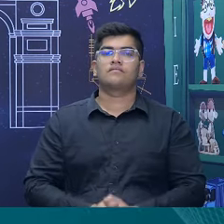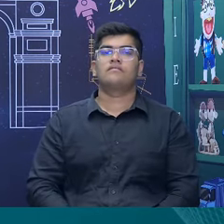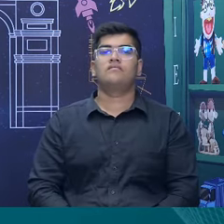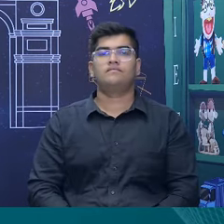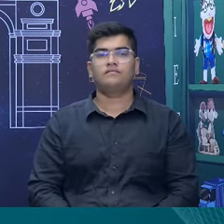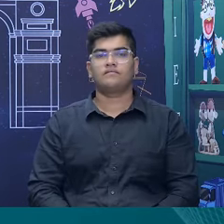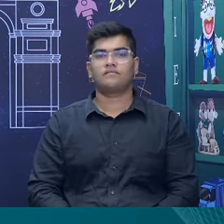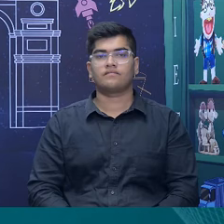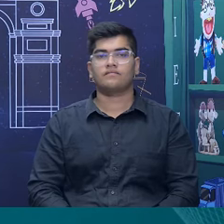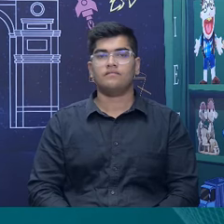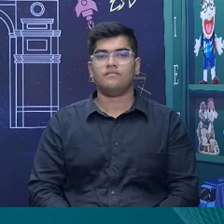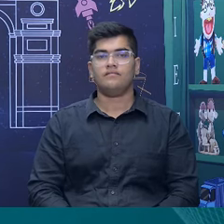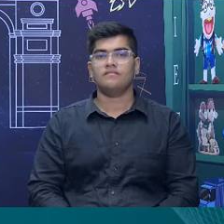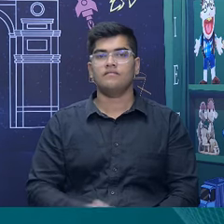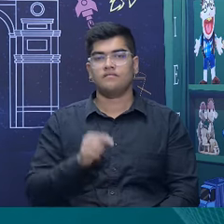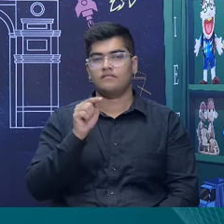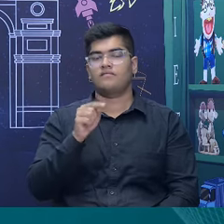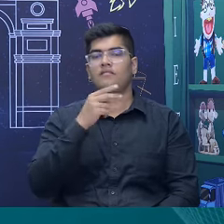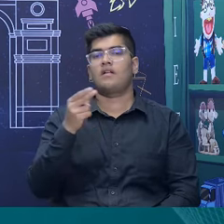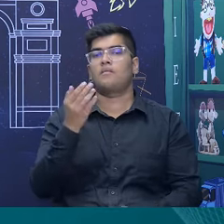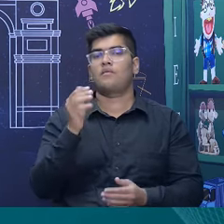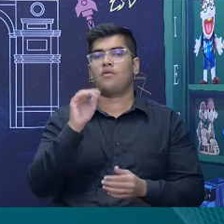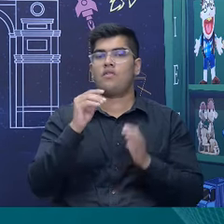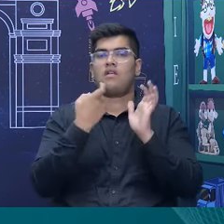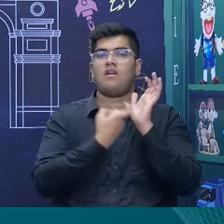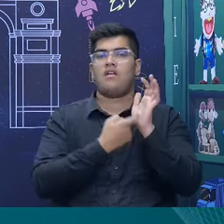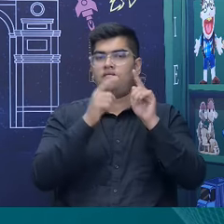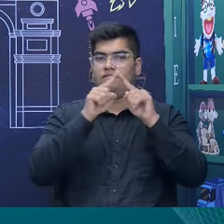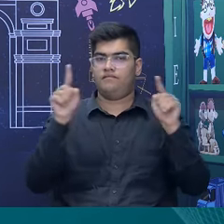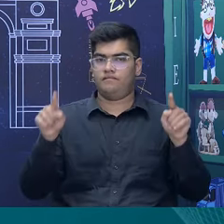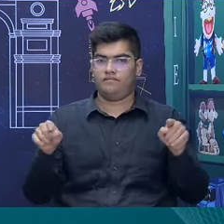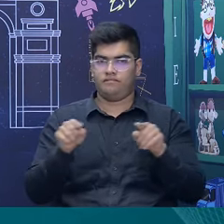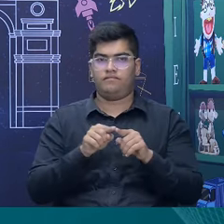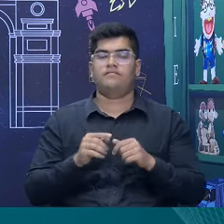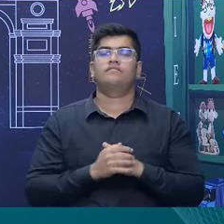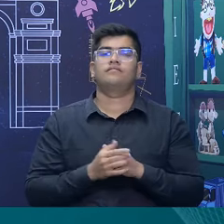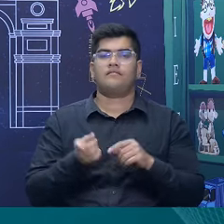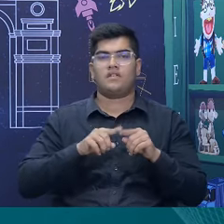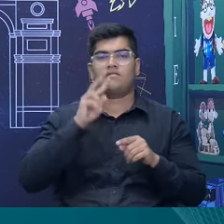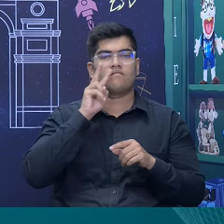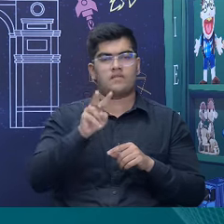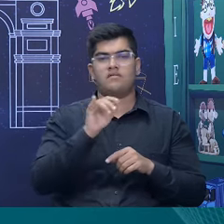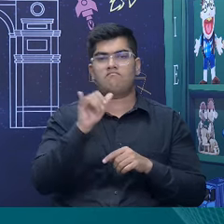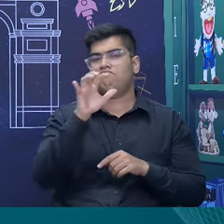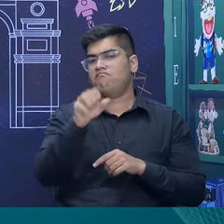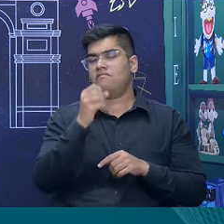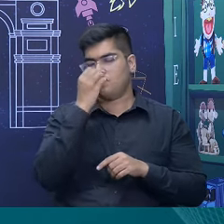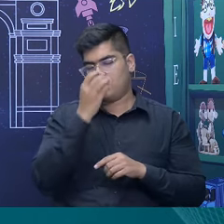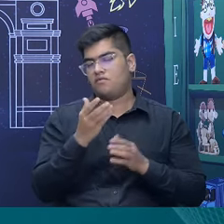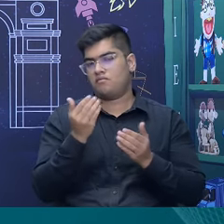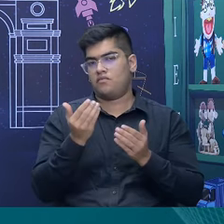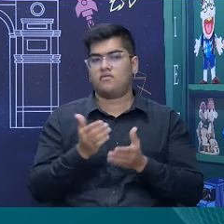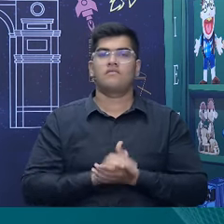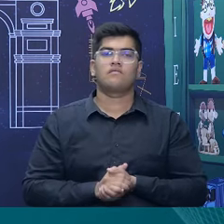महसूस हो रही है तो यह उनको रेक्टेंगल जैसा महसूस हुआ और देखने में भी मैं रेक्टेंगल लग रहा है हम इसे